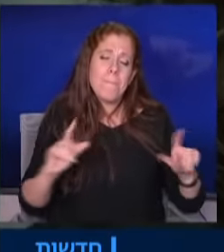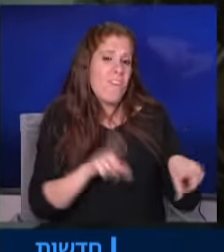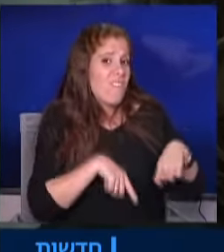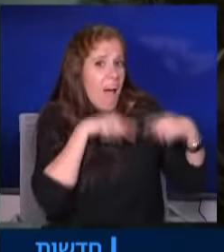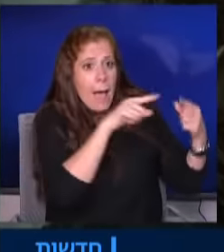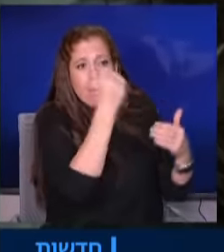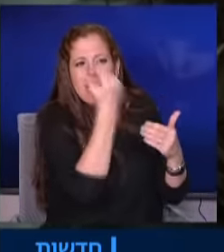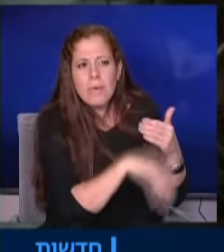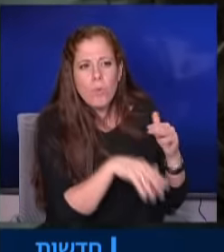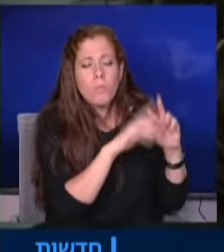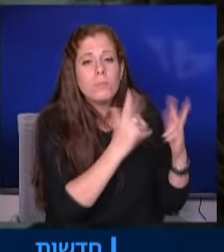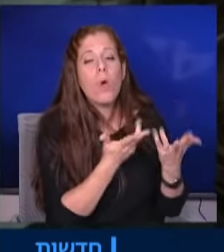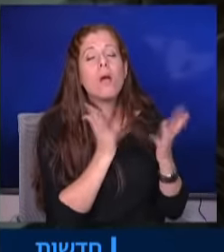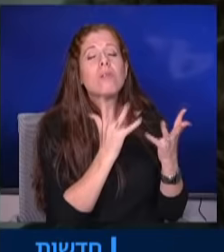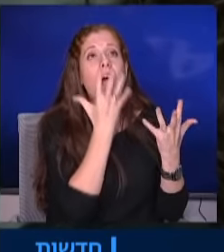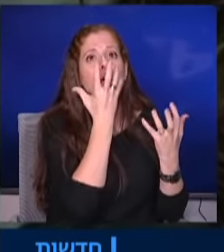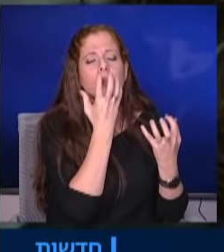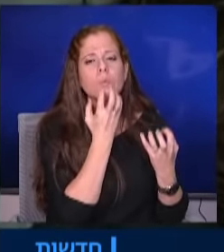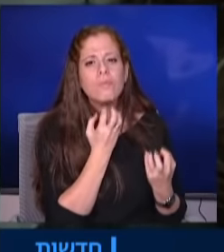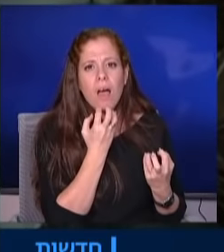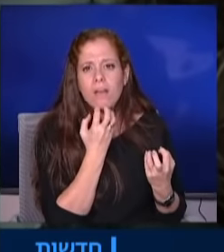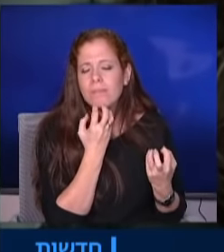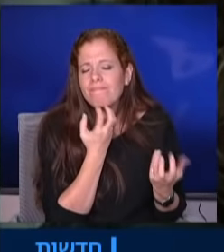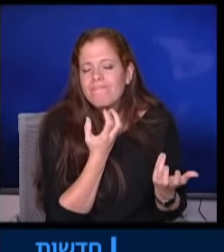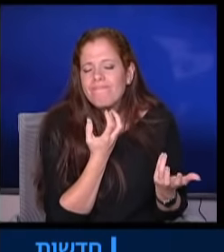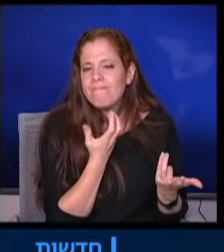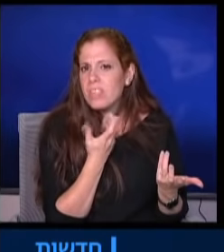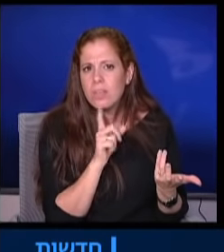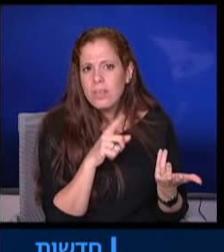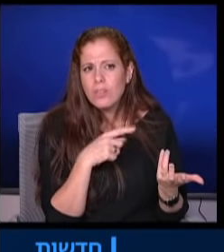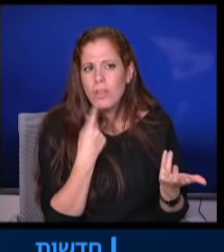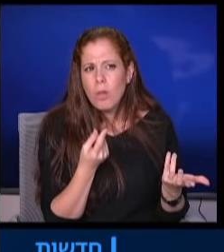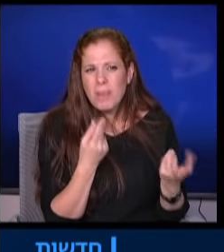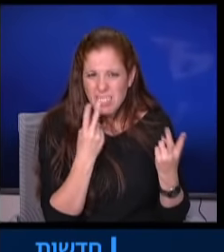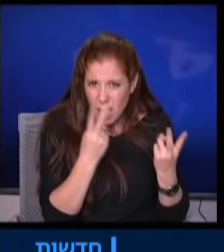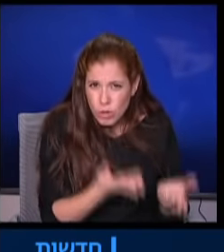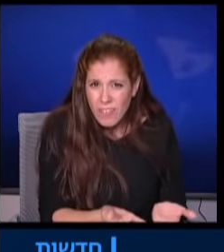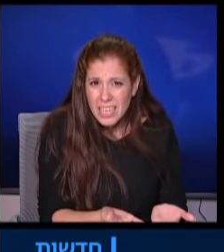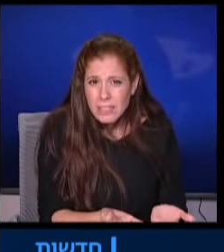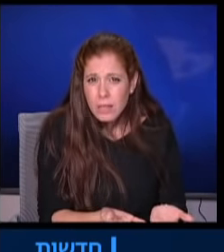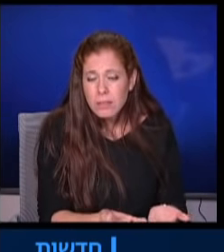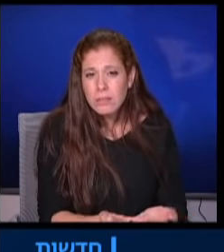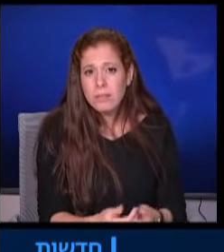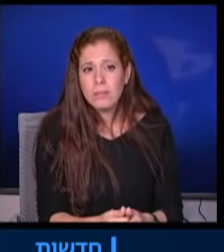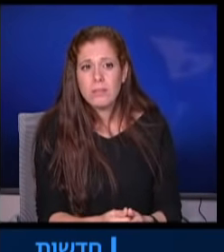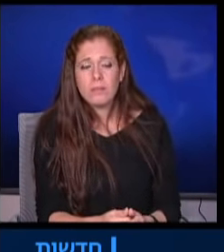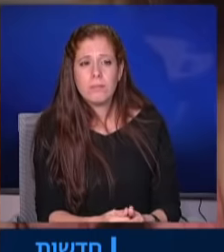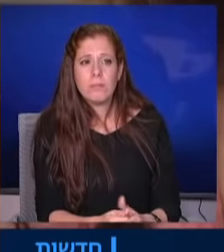נגמרו בצורה כל כך עצובה, שאתה אומר, היה שווה את זה.